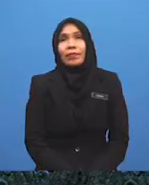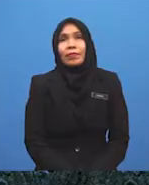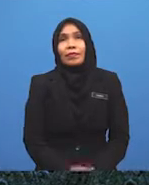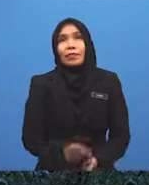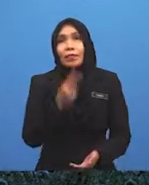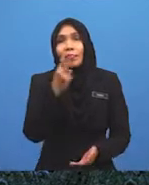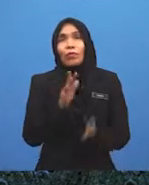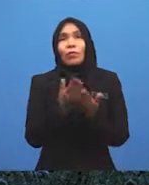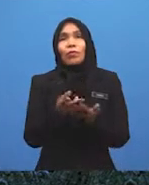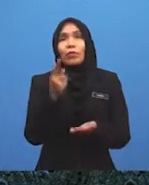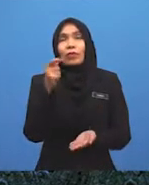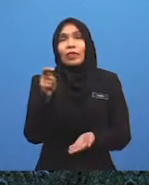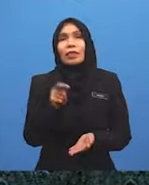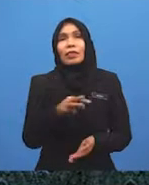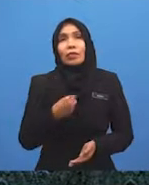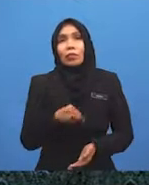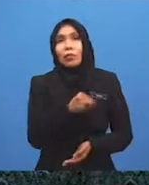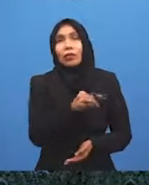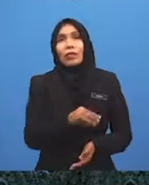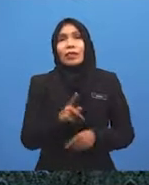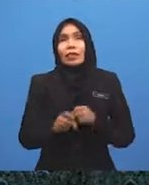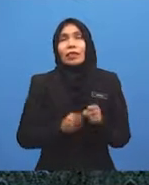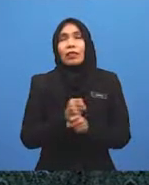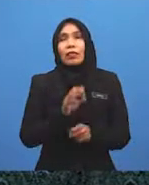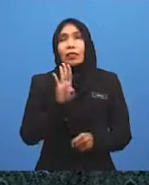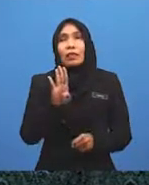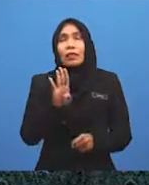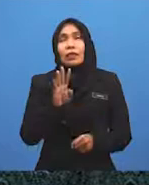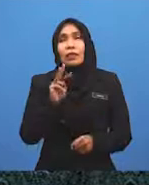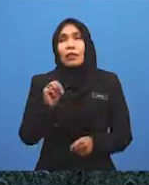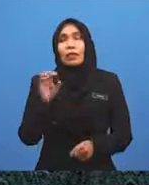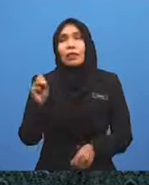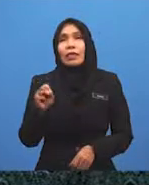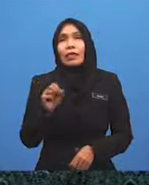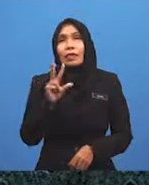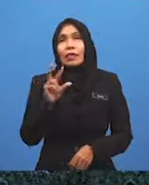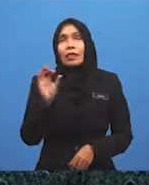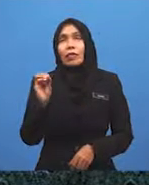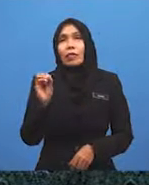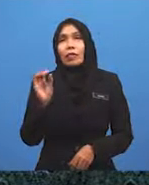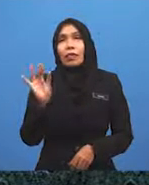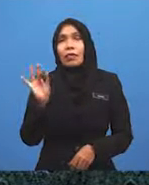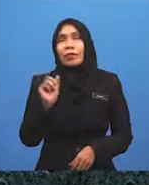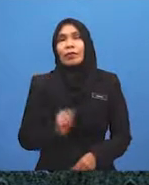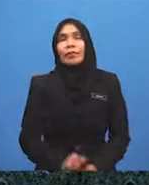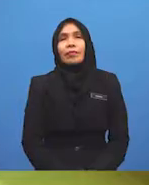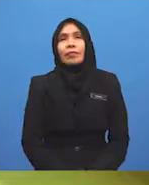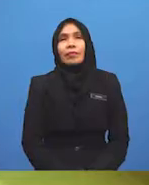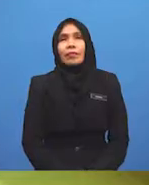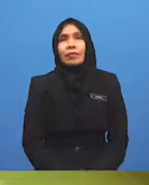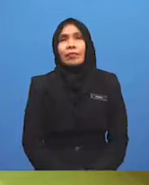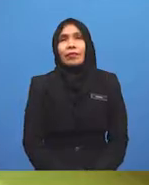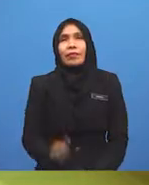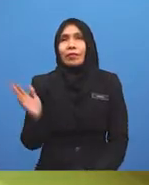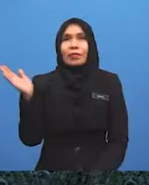buku teks pendidikan moral tahun 4 muka surat 38.